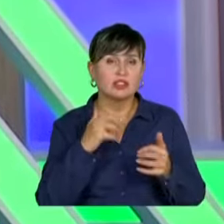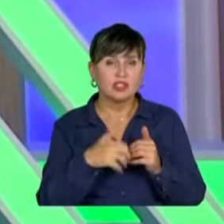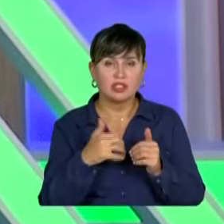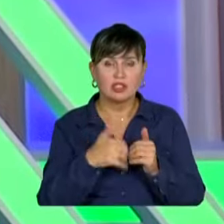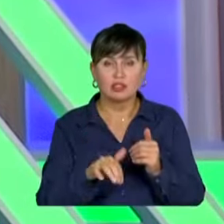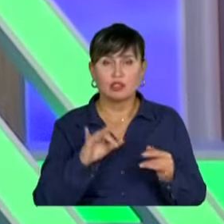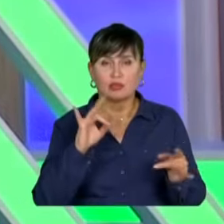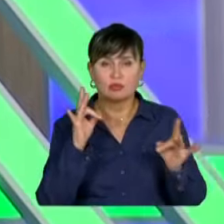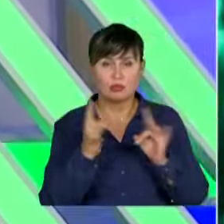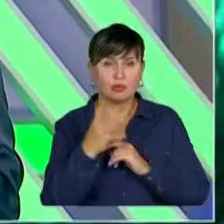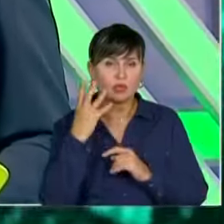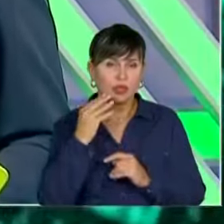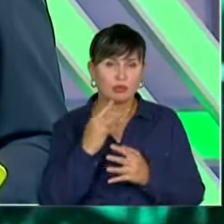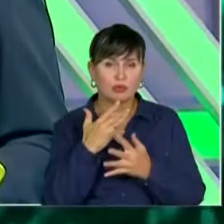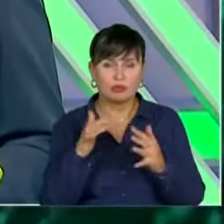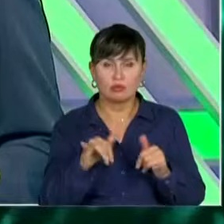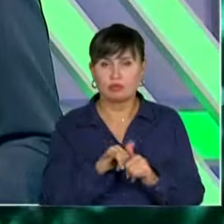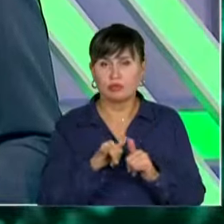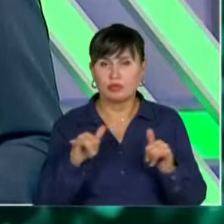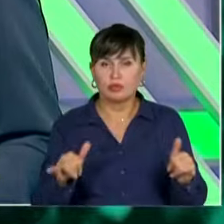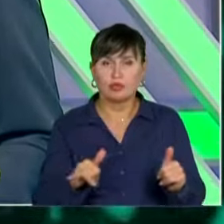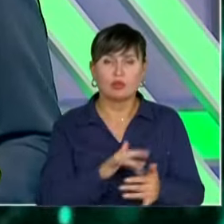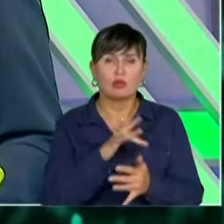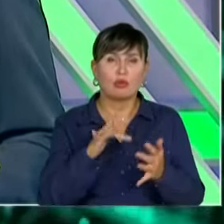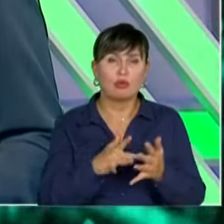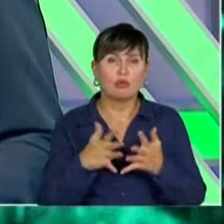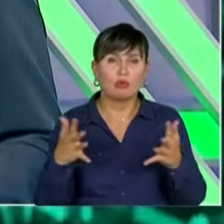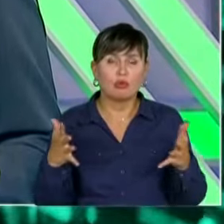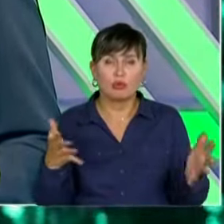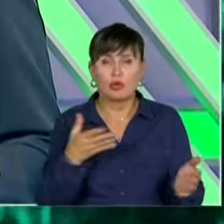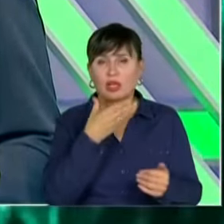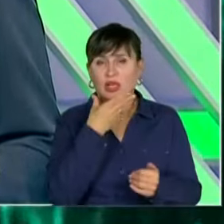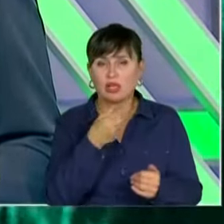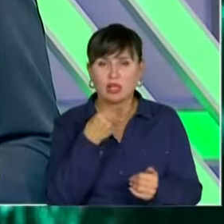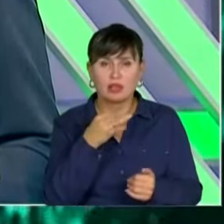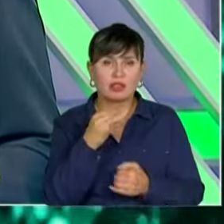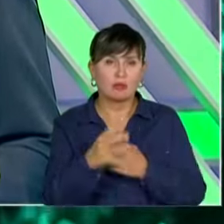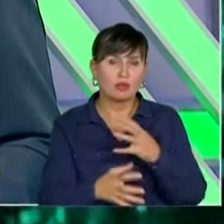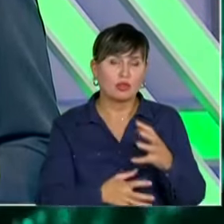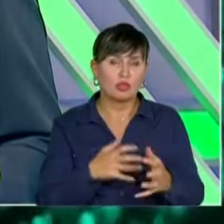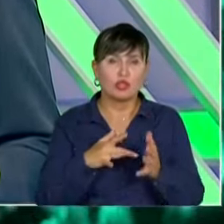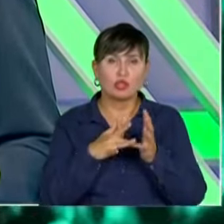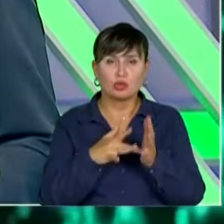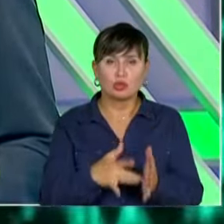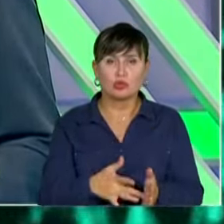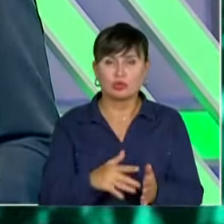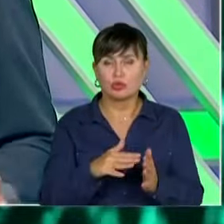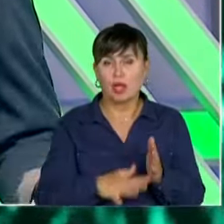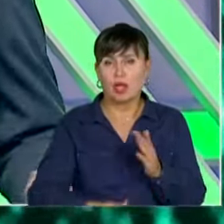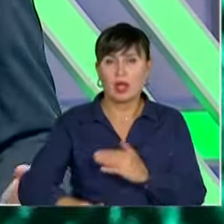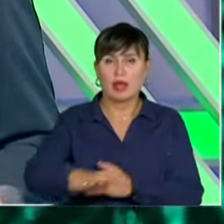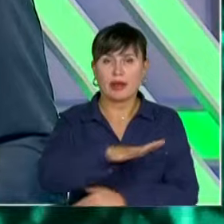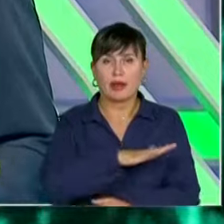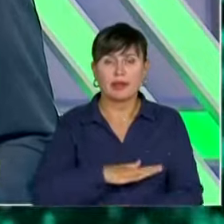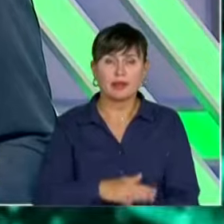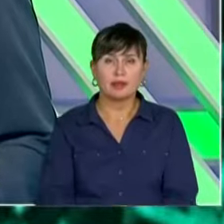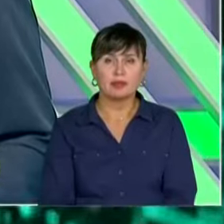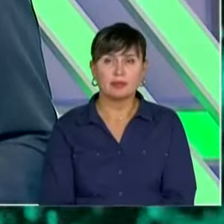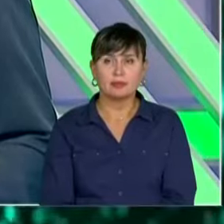туристов продолжает расти, и город становится все более привлекательным и на международной туристической арене. Алия, тебе